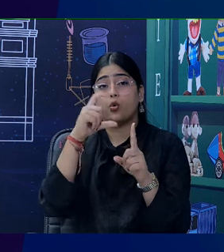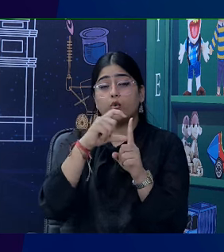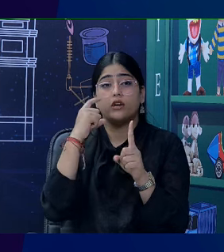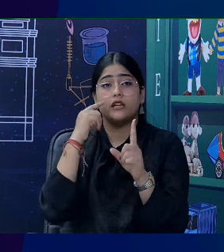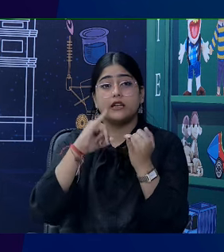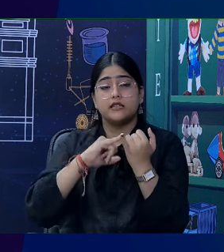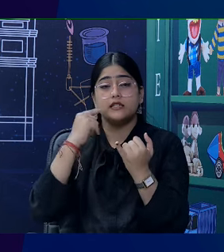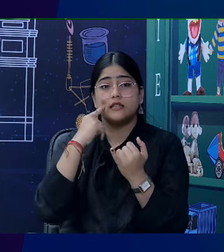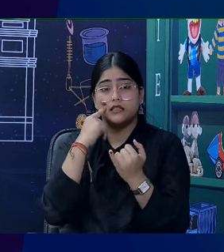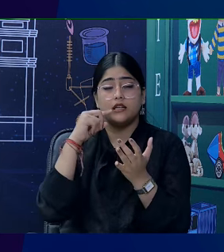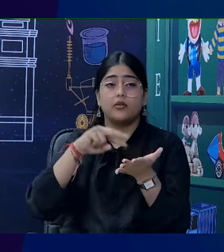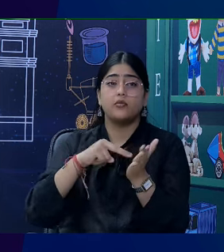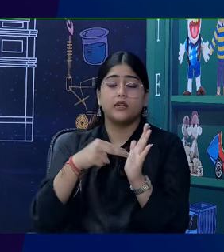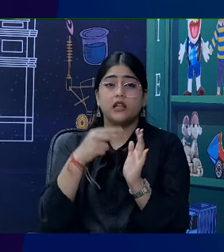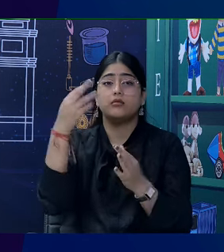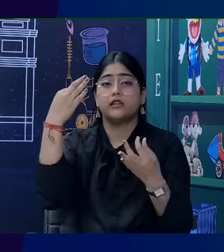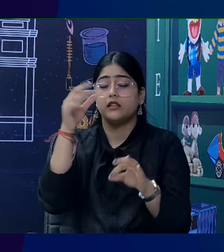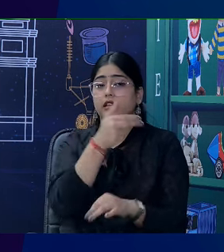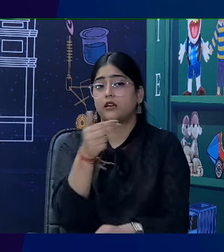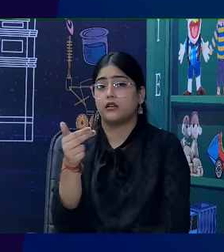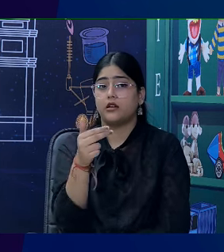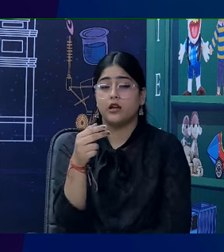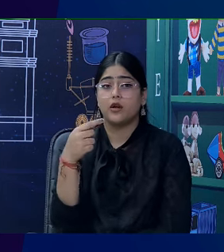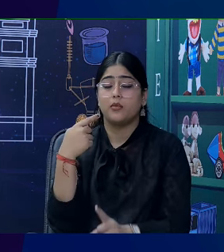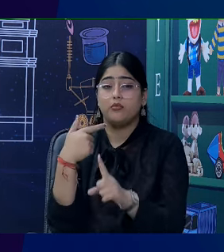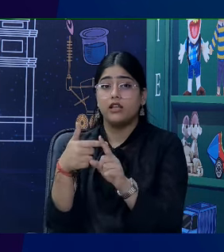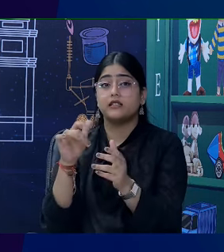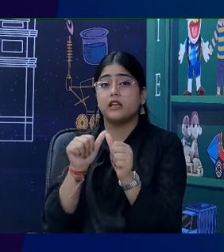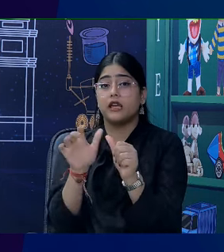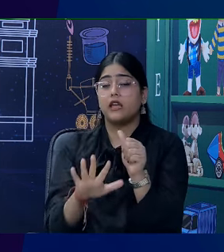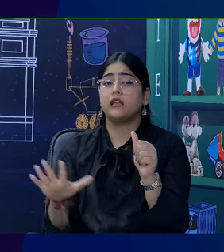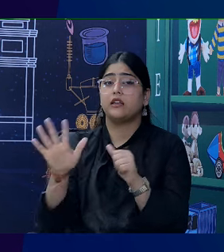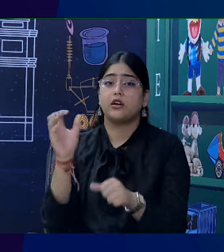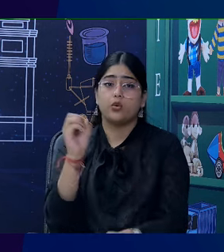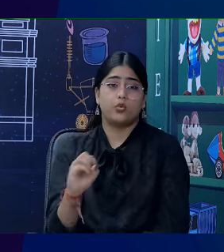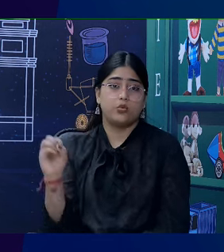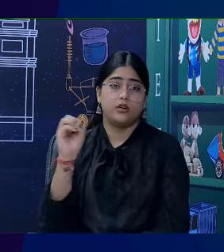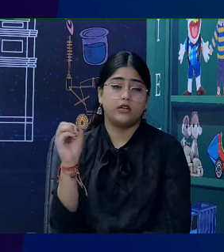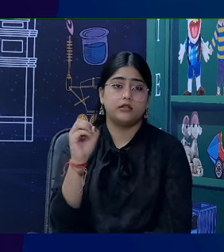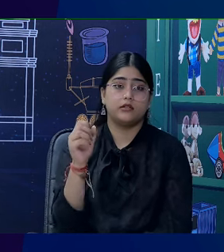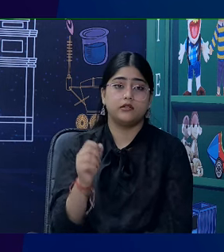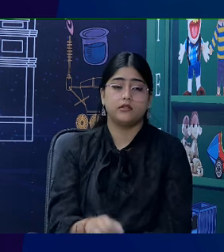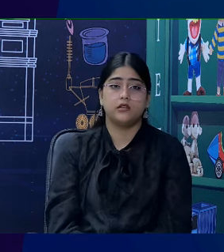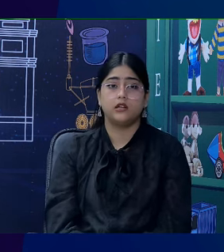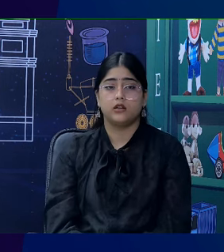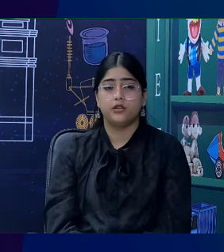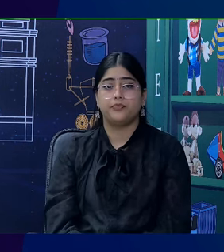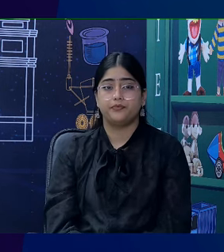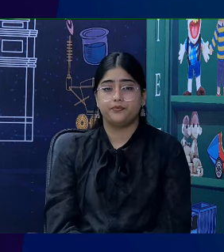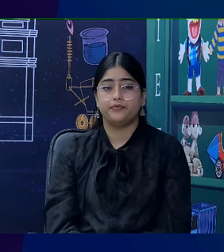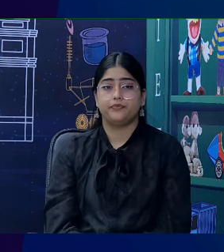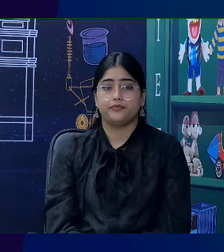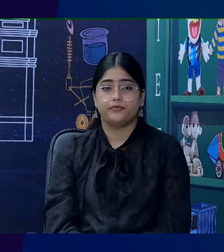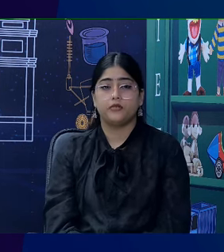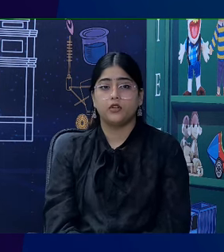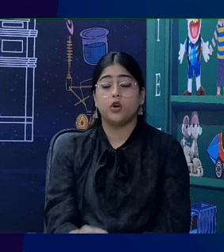ओडीसी ओडीसी यानी नृत्य का नाम है ओडीसी नृत्य और ब्रैकेट में लिखा है उड़ीसा क्योंकि उड़ीसा से संबंधित उड़ीसा से ओडीसी ओडीसी